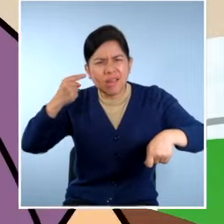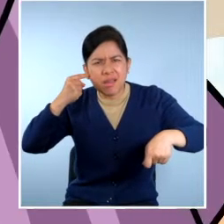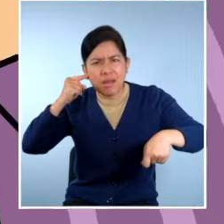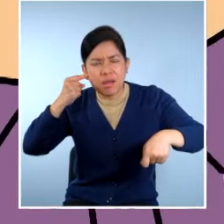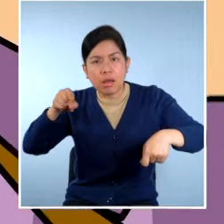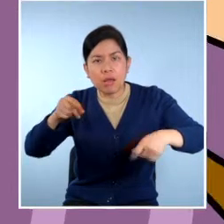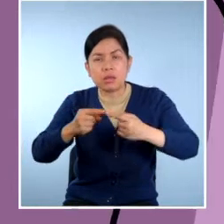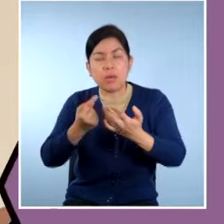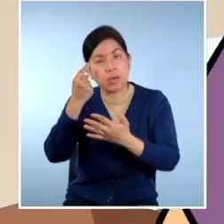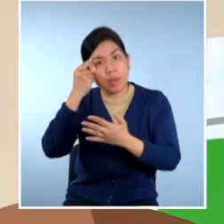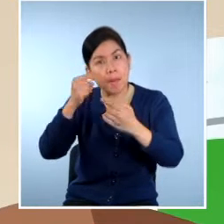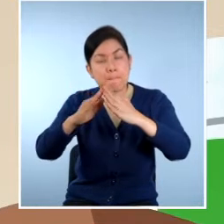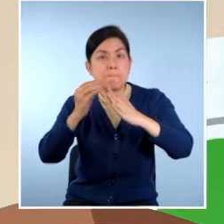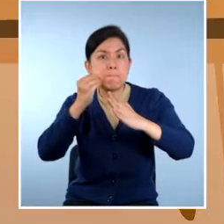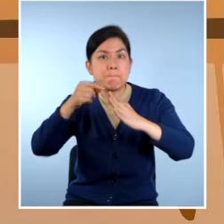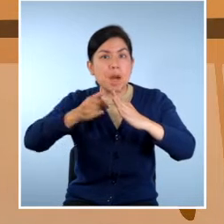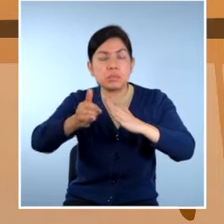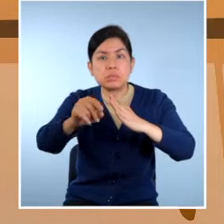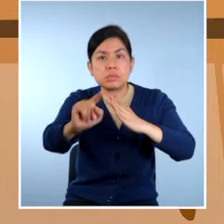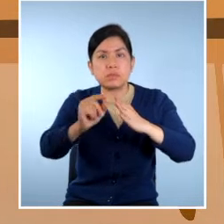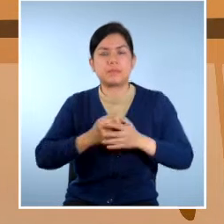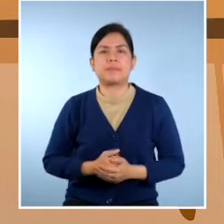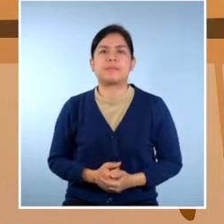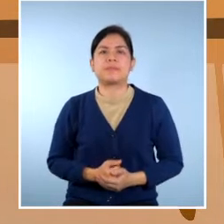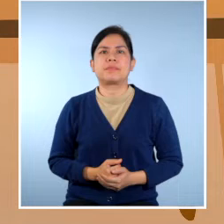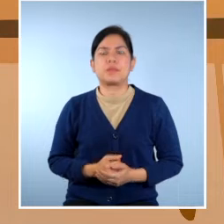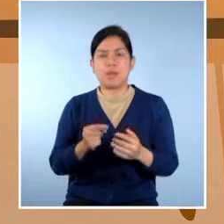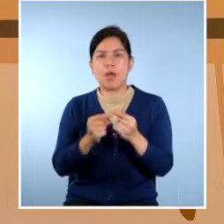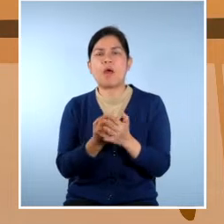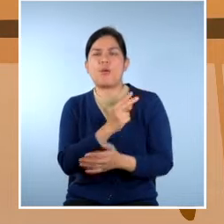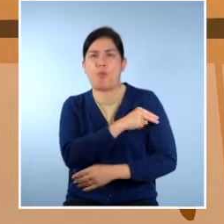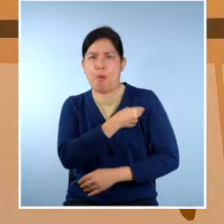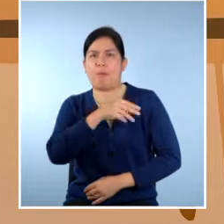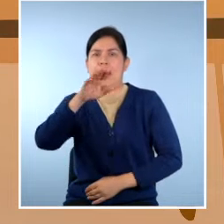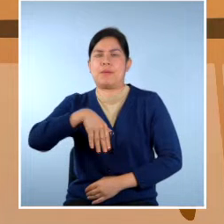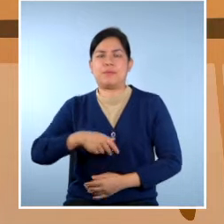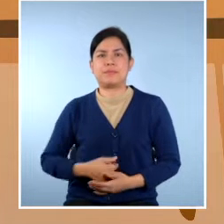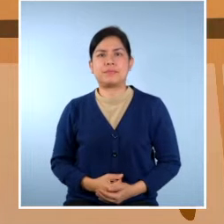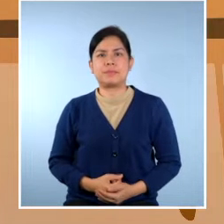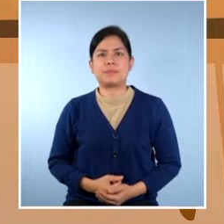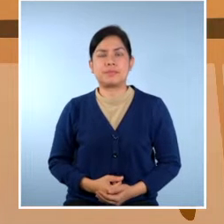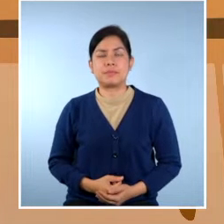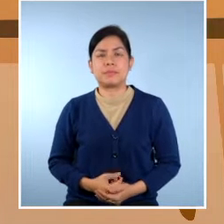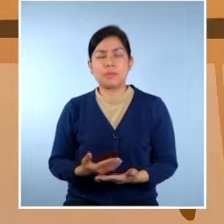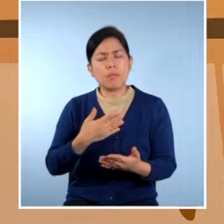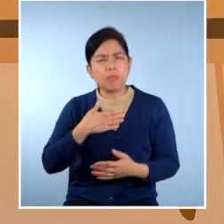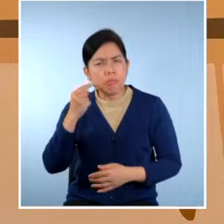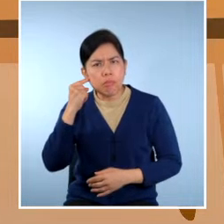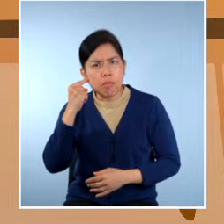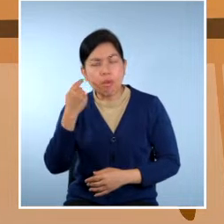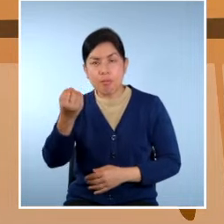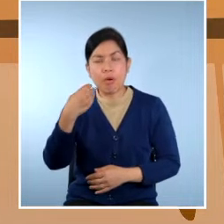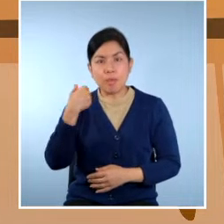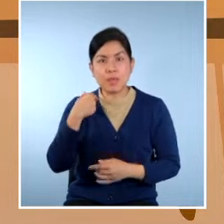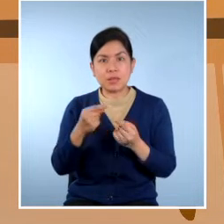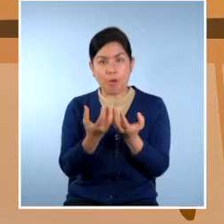สงสัยไปอยู่บ้านแ่มดจริวอ้าว ลุงหมอกลบมาแล้วเปอนว ผมได้ยินวาของฝ